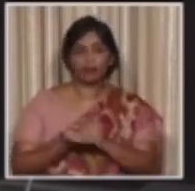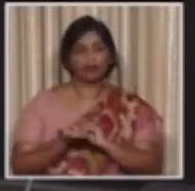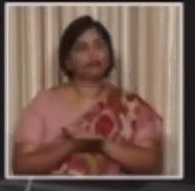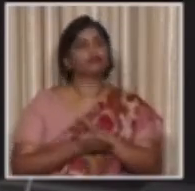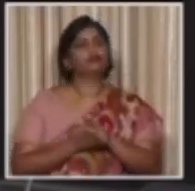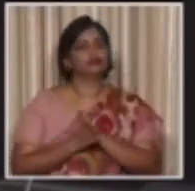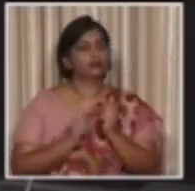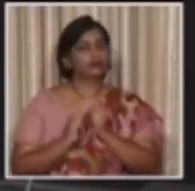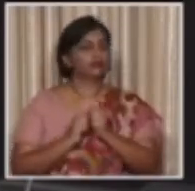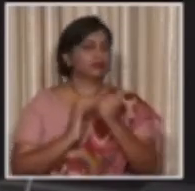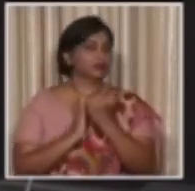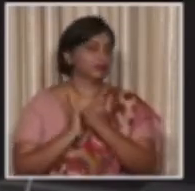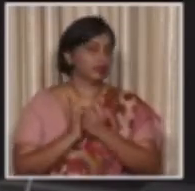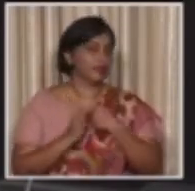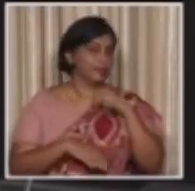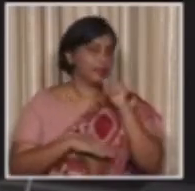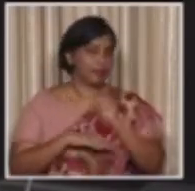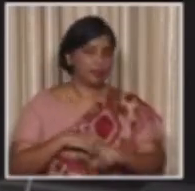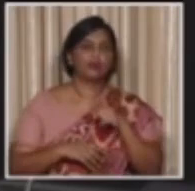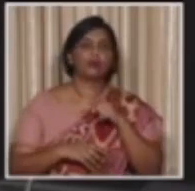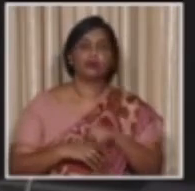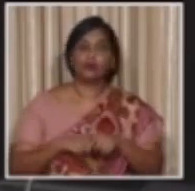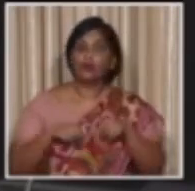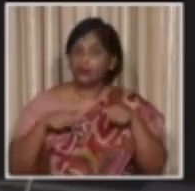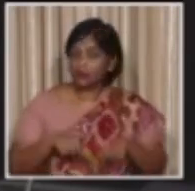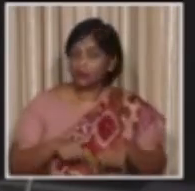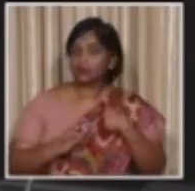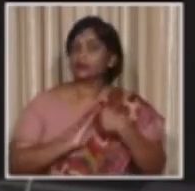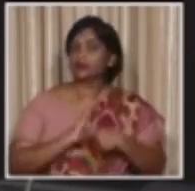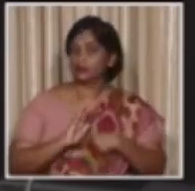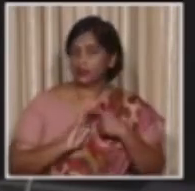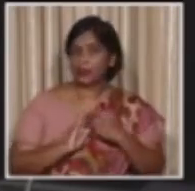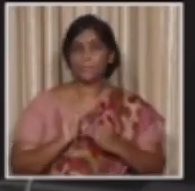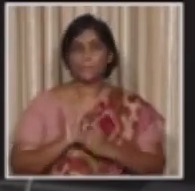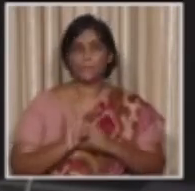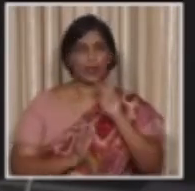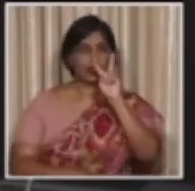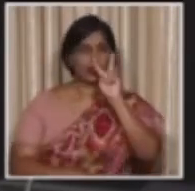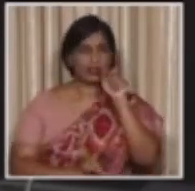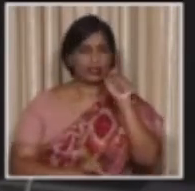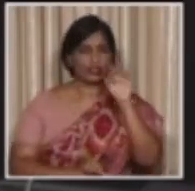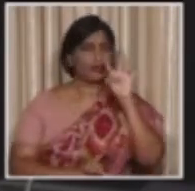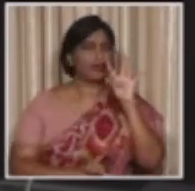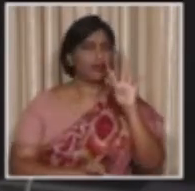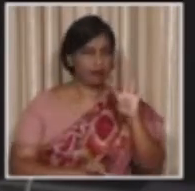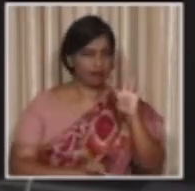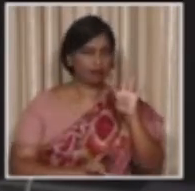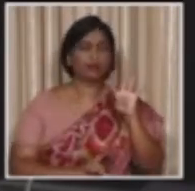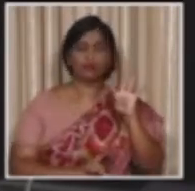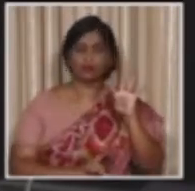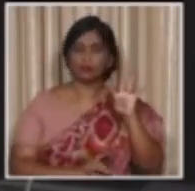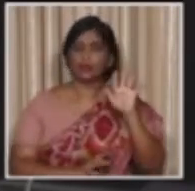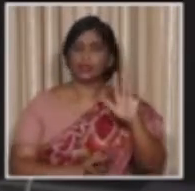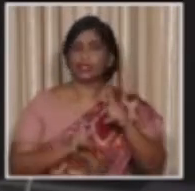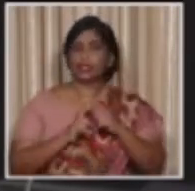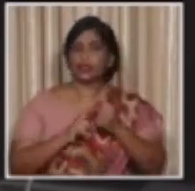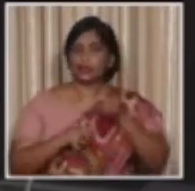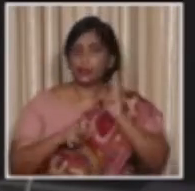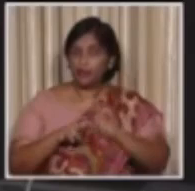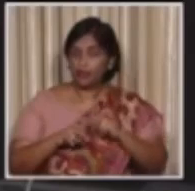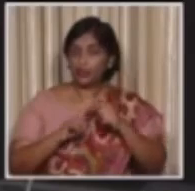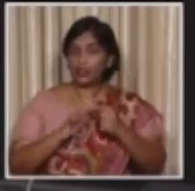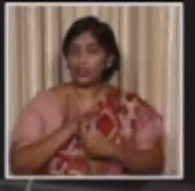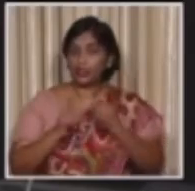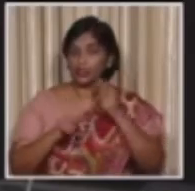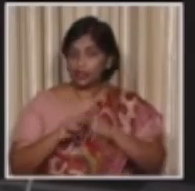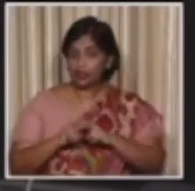Kerala Madapilila, Kapisangidane, Kalatina, Ikane, Danata, Merate, Miliana Dekai, Jashima Hatarak, Pamanak, Vene. EPF, ETF, Daika,